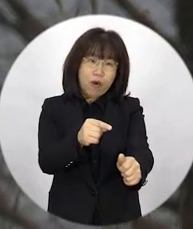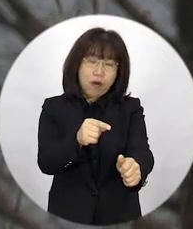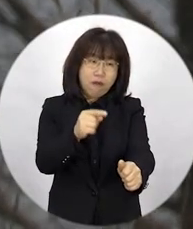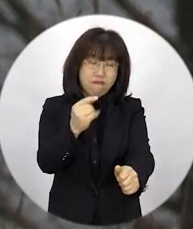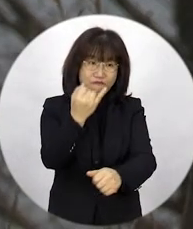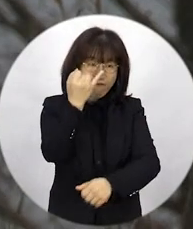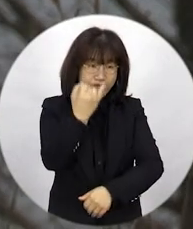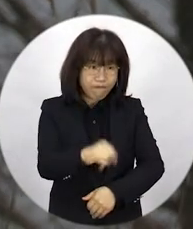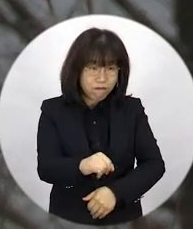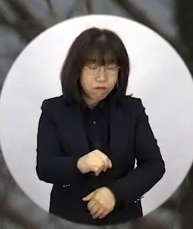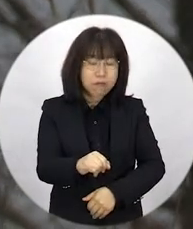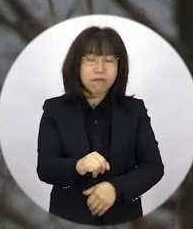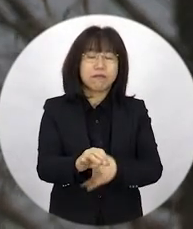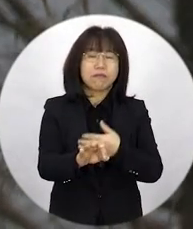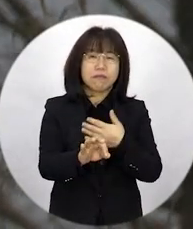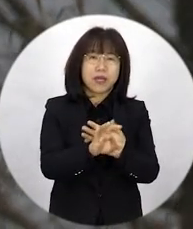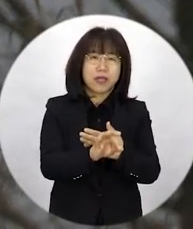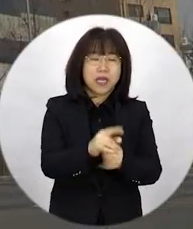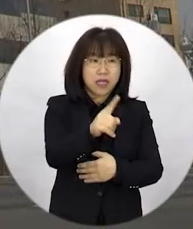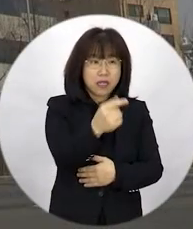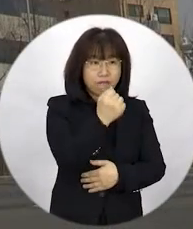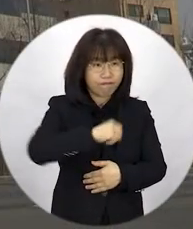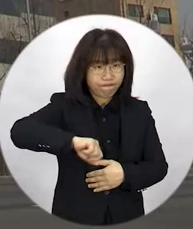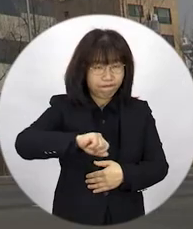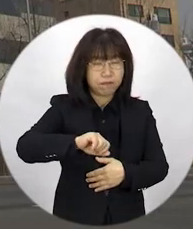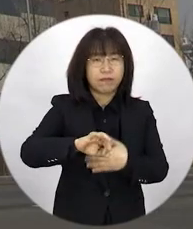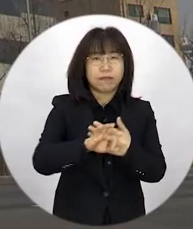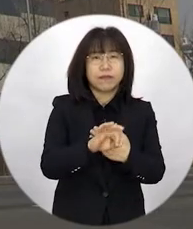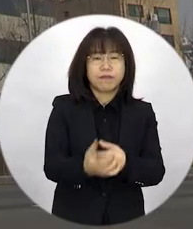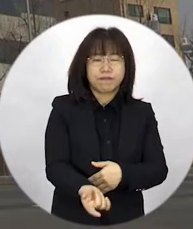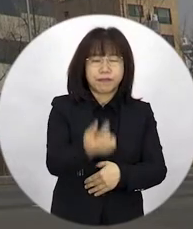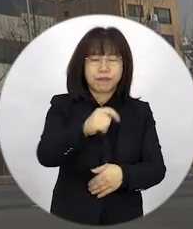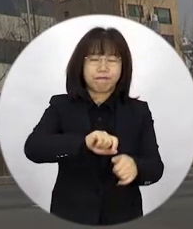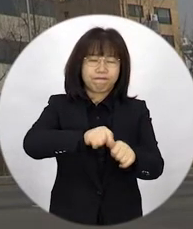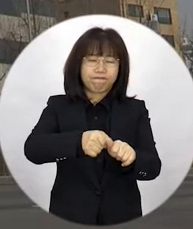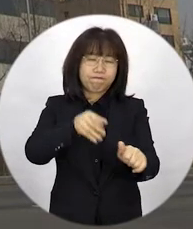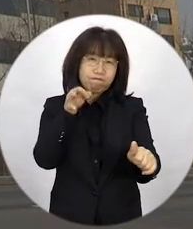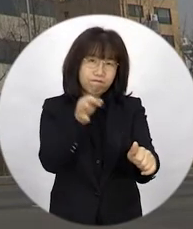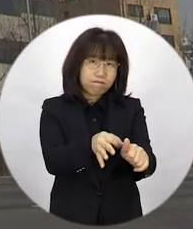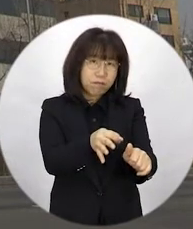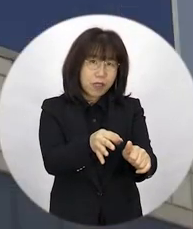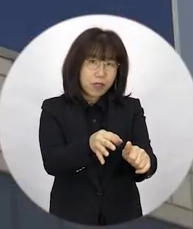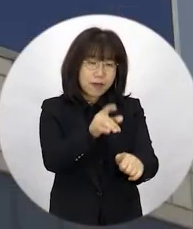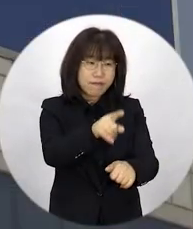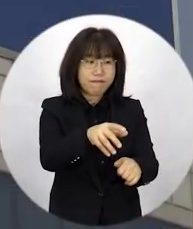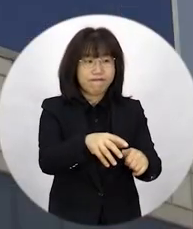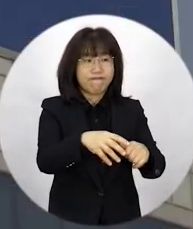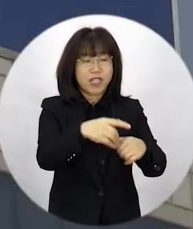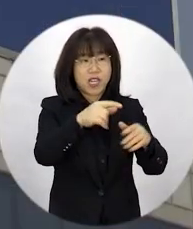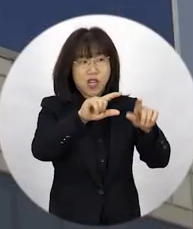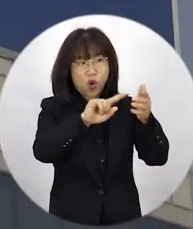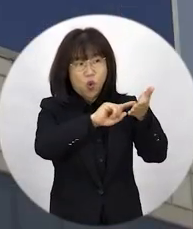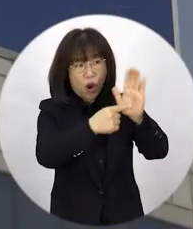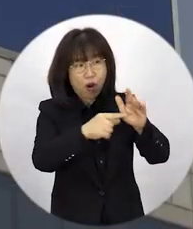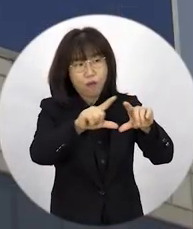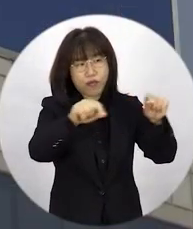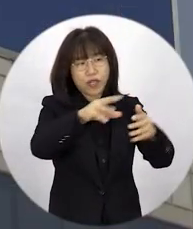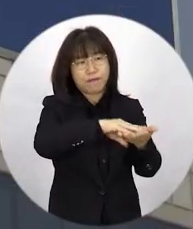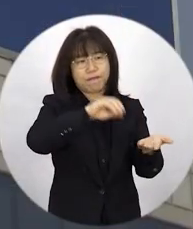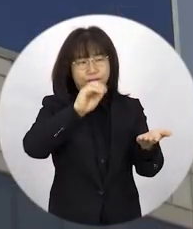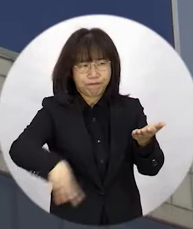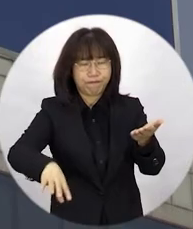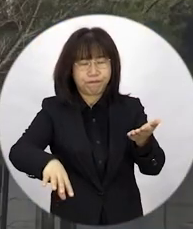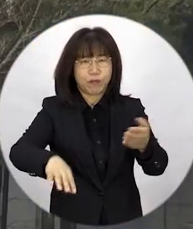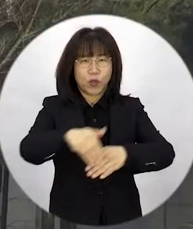조치하고 불합격 시에는 시정 명령 후 이를 이행하지 않으면 이행 강제금 부과 및 광고물 제거 조치 등을